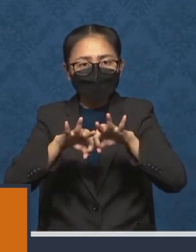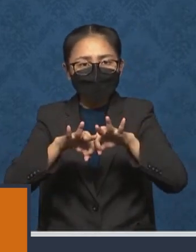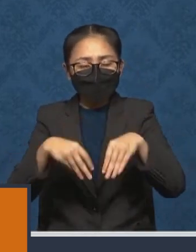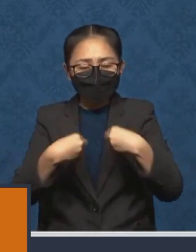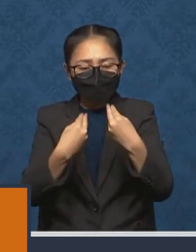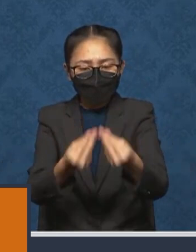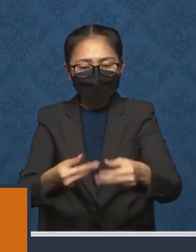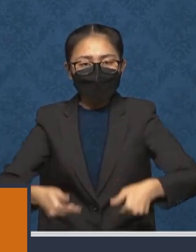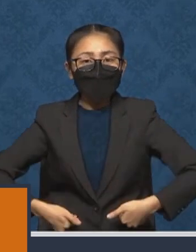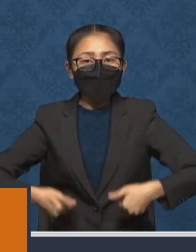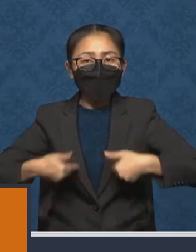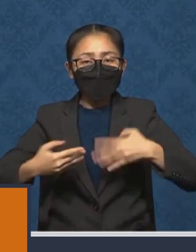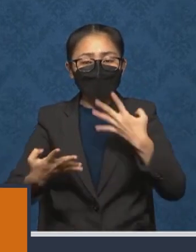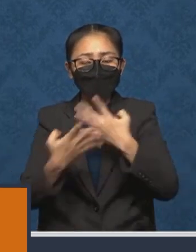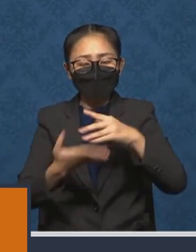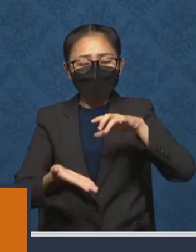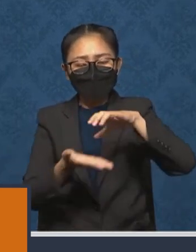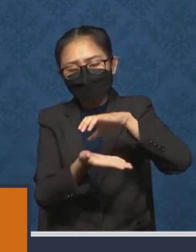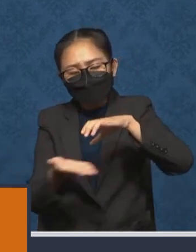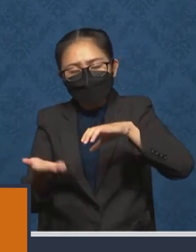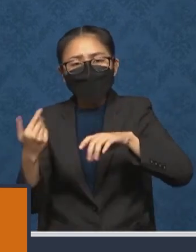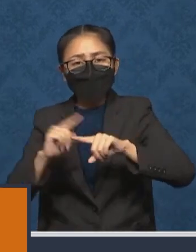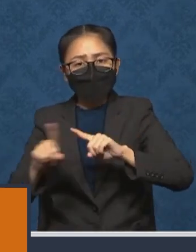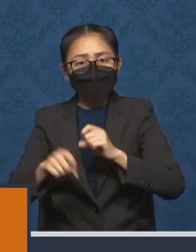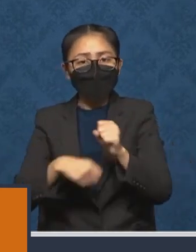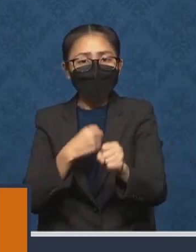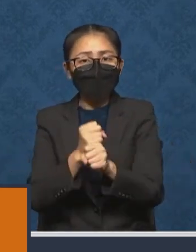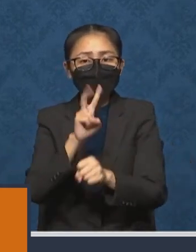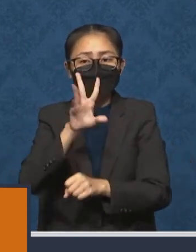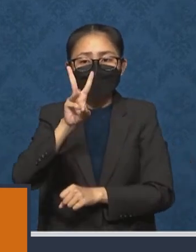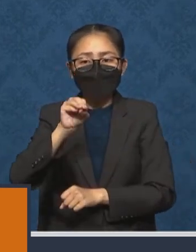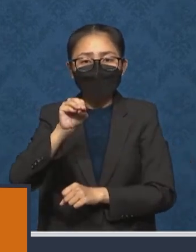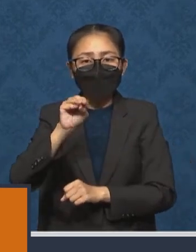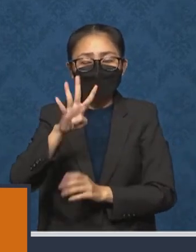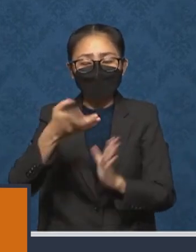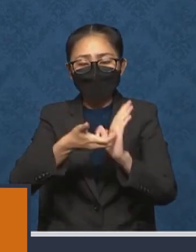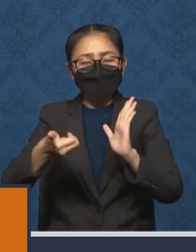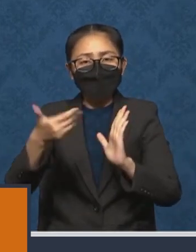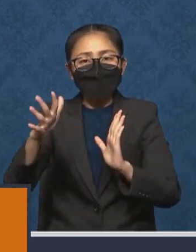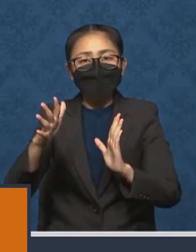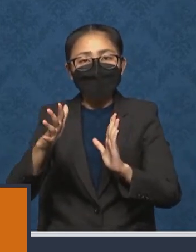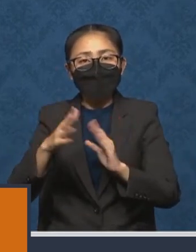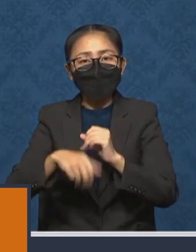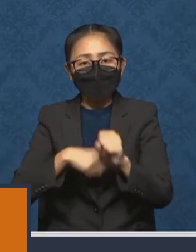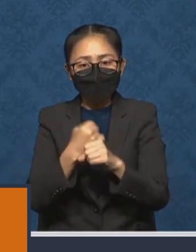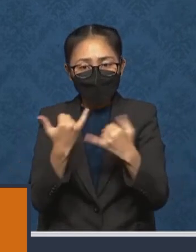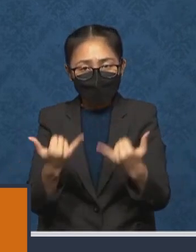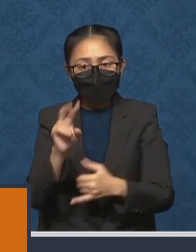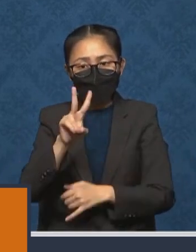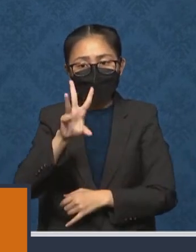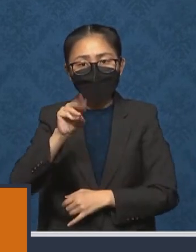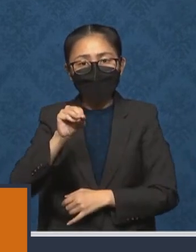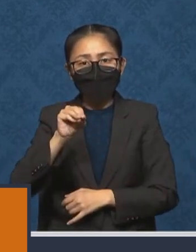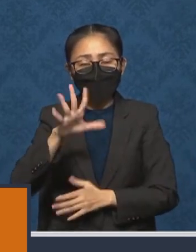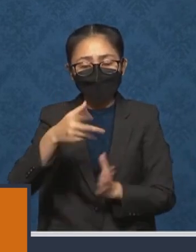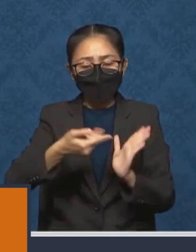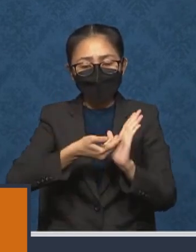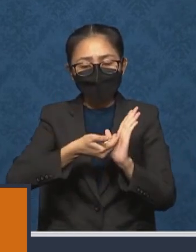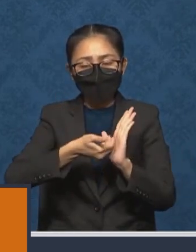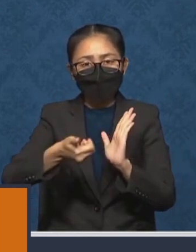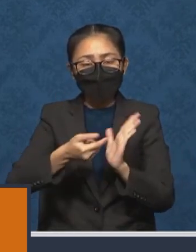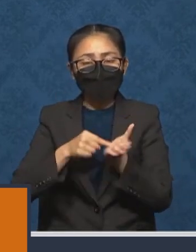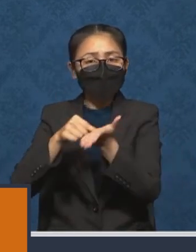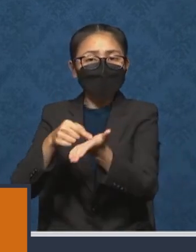วิตในเรือนจำแต่ปี64กลับไม่มีการเบิกจ่ายเลยและปีนี้ก็ไม่มีการของบประมาณมา